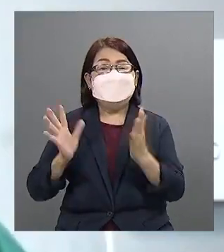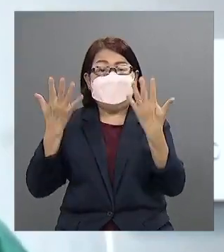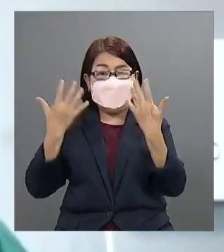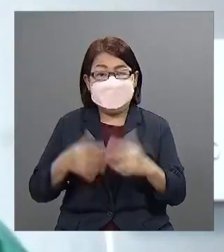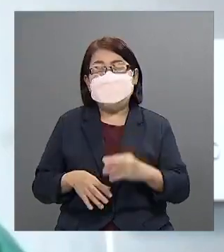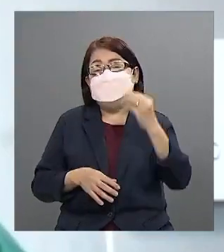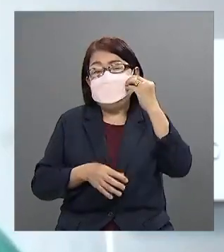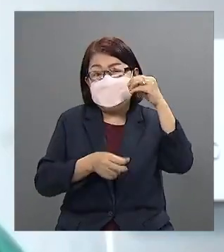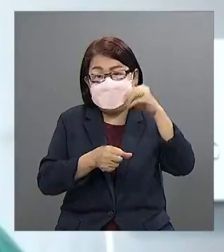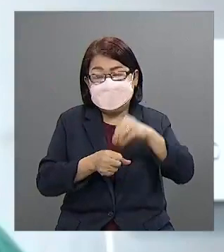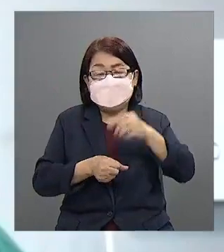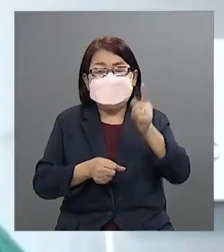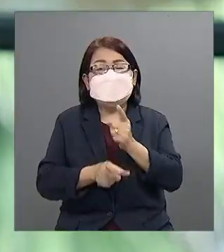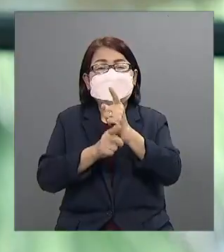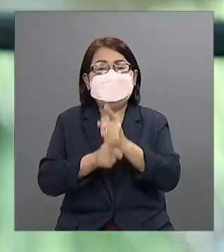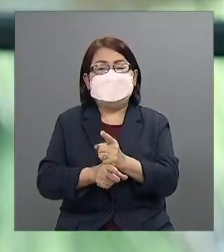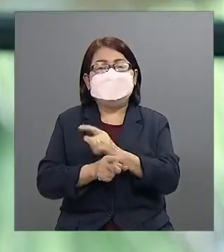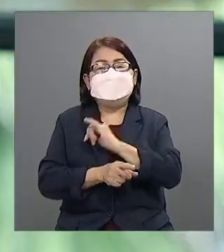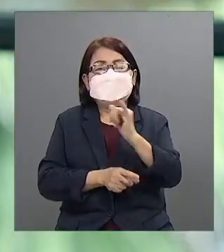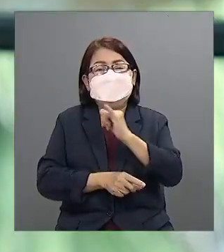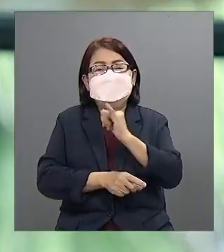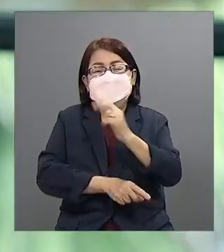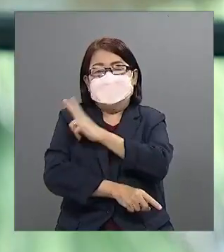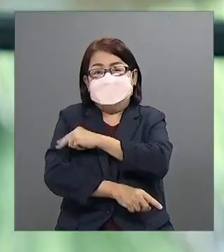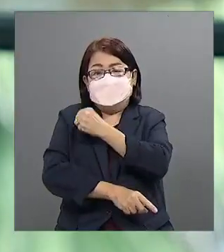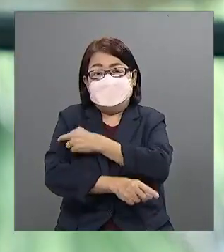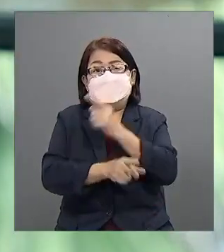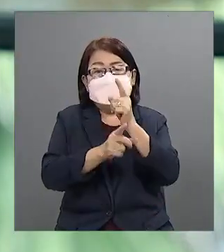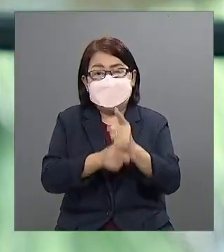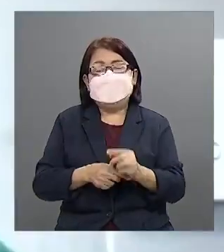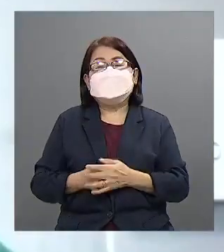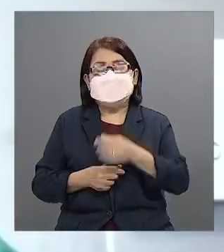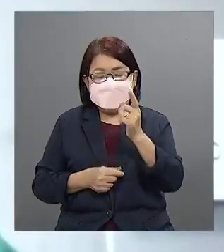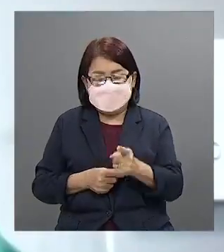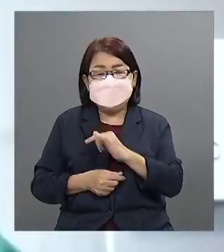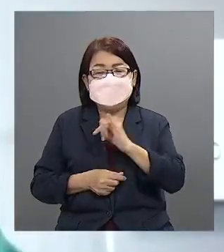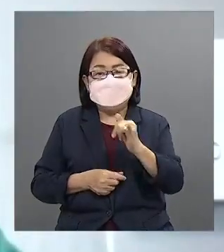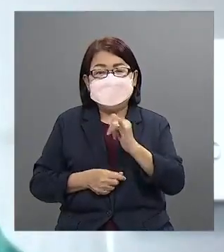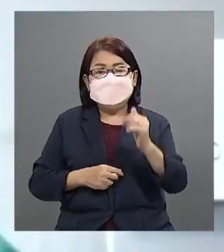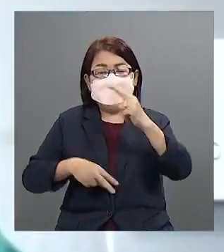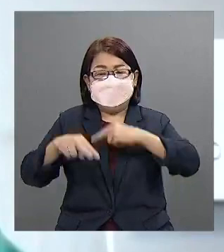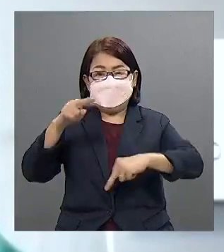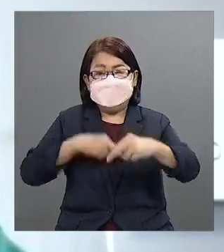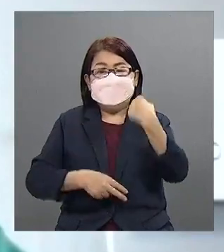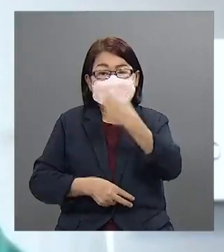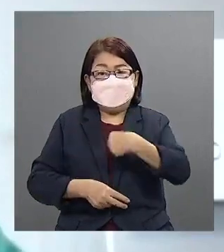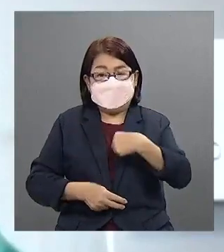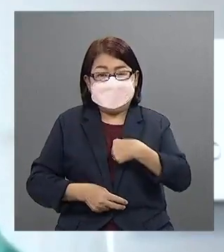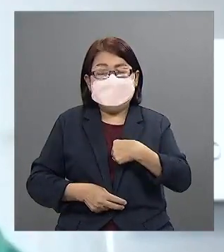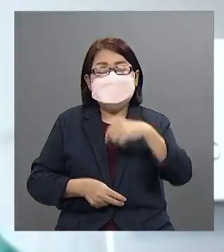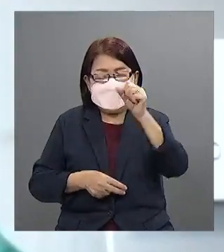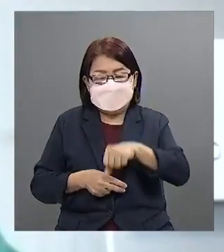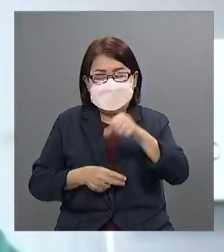ามอาการของคนไข้เนี่ยแหละค่ะ ก็คือว่าต้องไปตรวจเช็คร่างกายก่อนใช่ไหมคะ ใช่ก็อาจจะต้องตรวจก่อนว่าที่ยังเหนื่อย